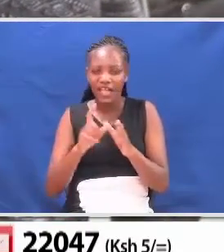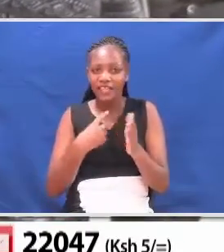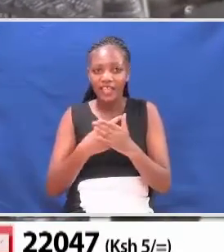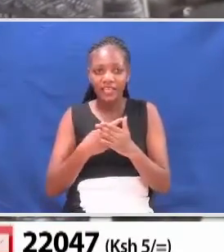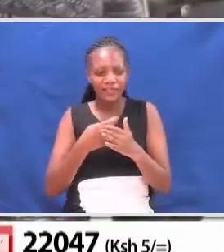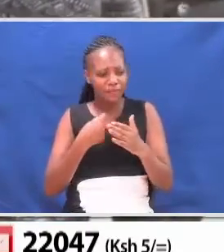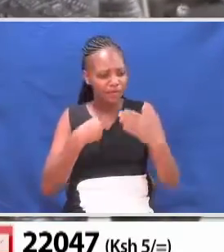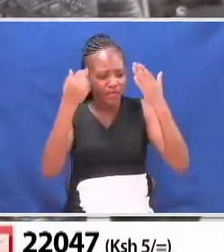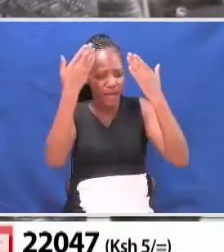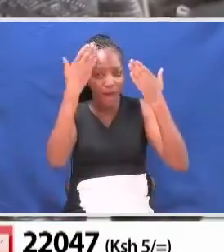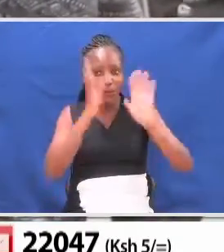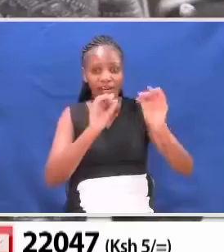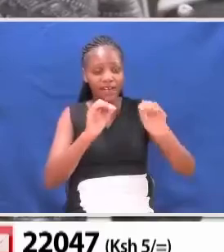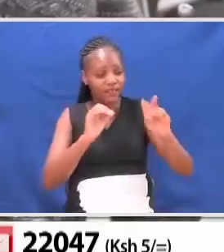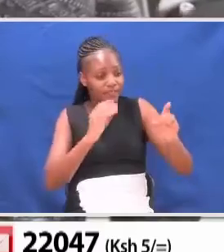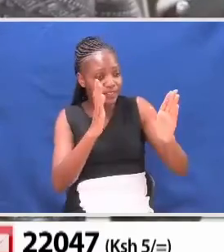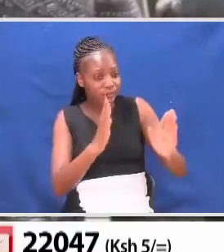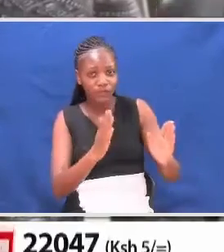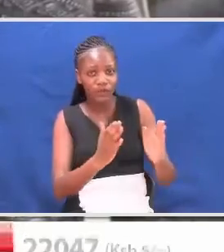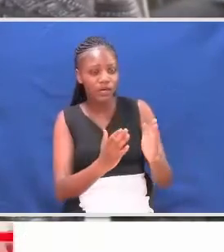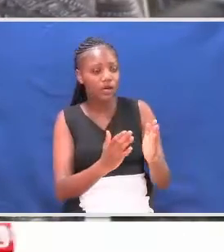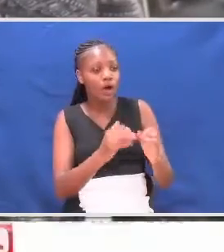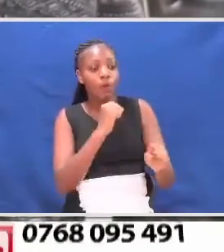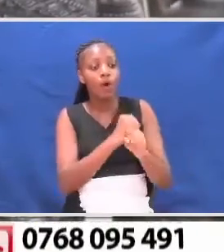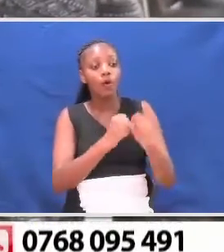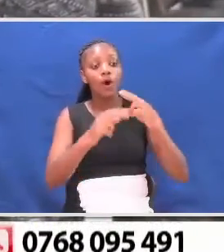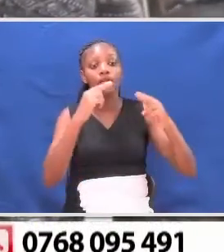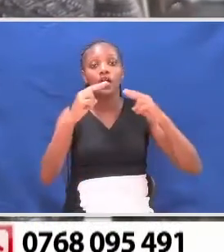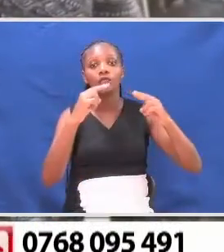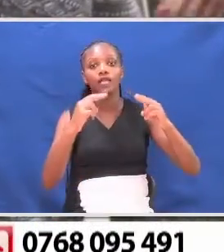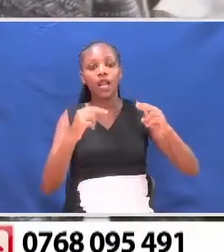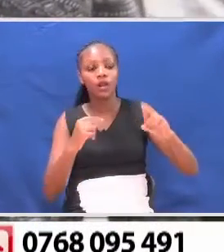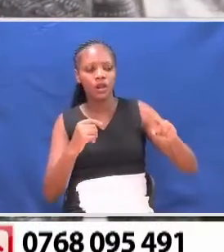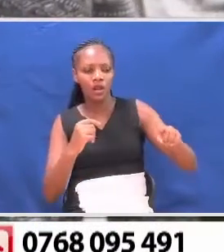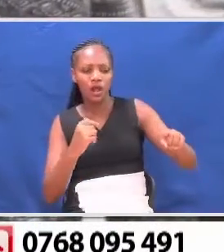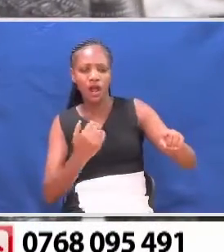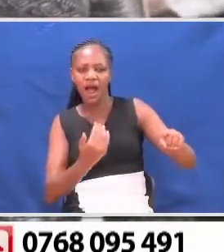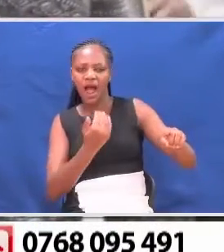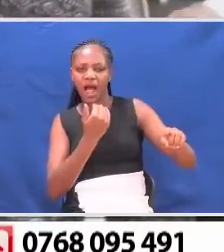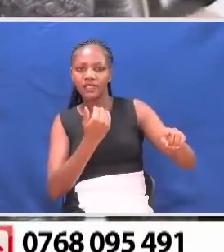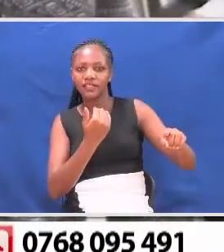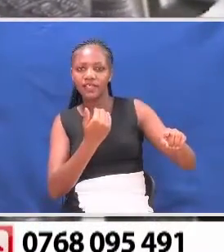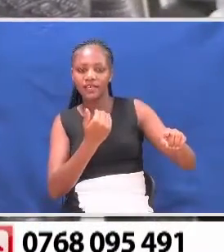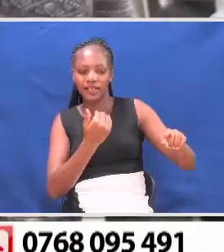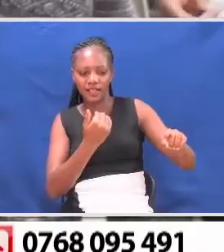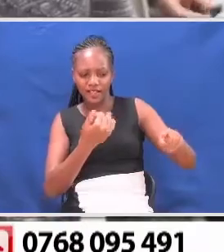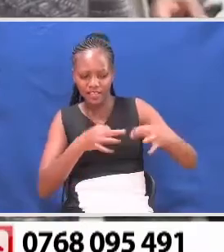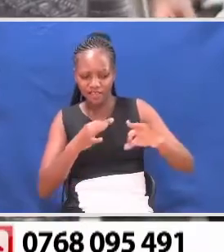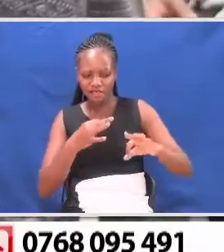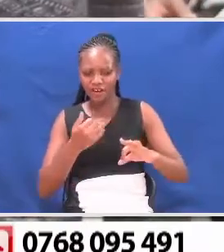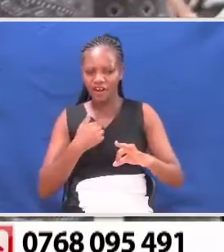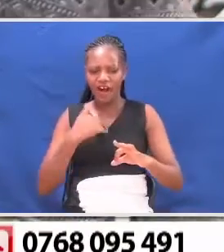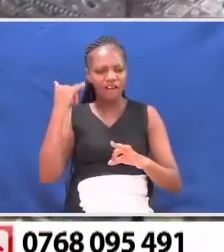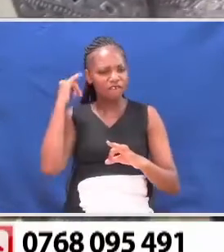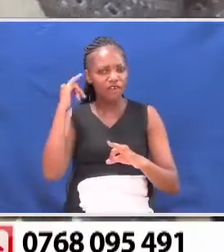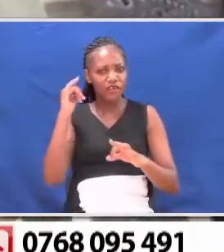na juu mzee upika kwa kahoteli fulani. Akaenda akaniuliza kaa naweza kuwa na kasimu yote nauza,